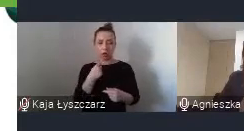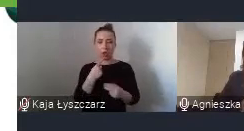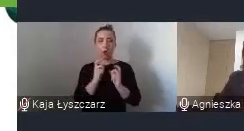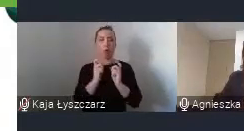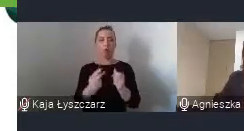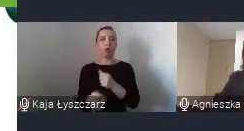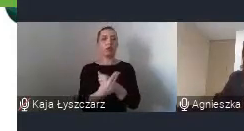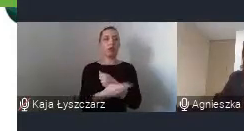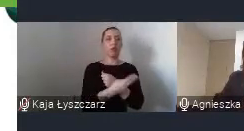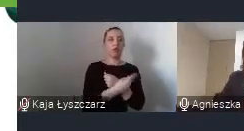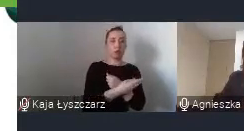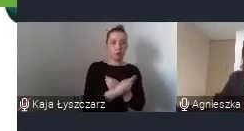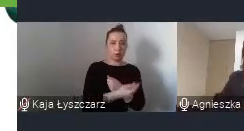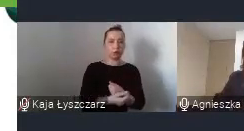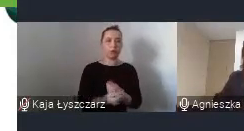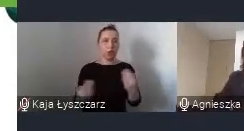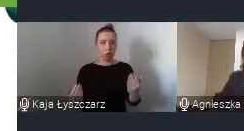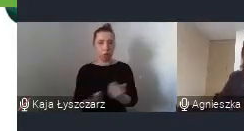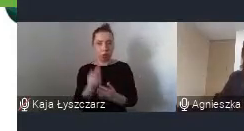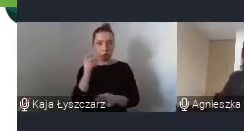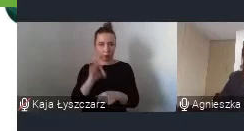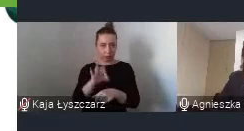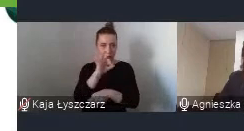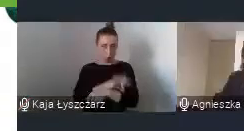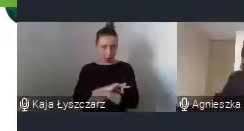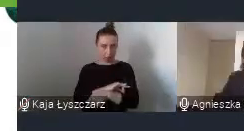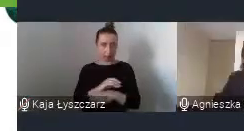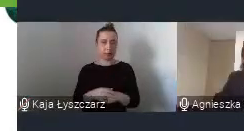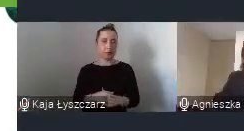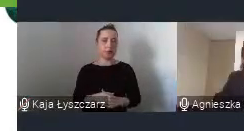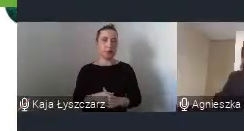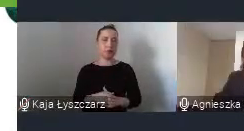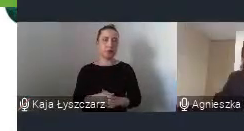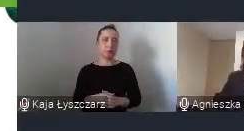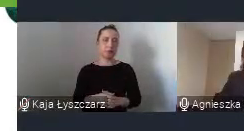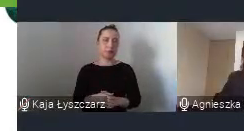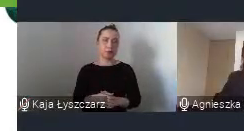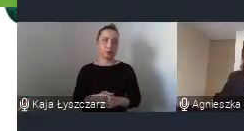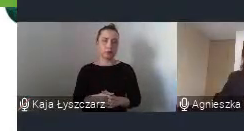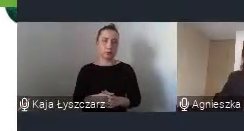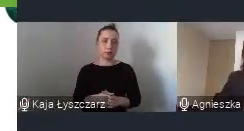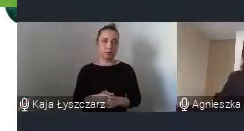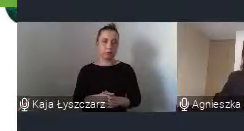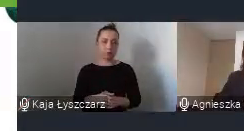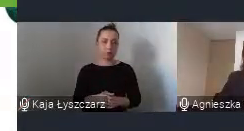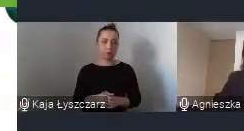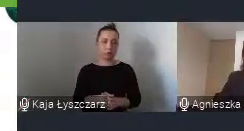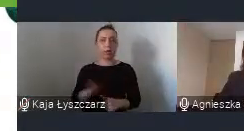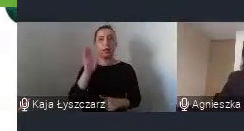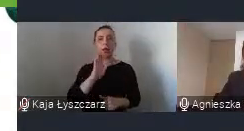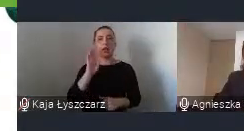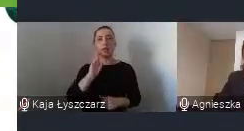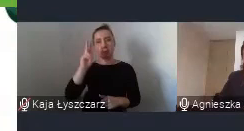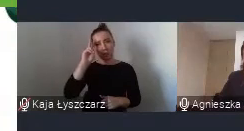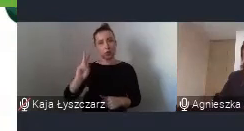instytucję zarządzającą właśnie tej nowej inicjatywy European Urban Initiative. Została nią ta sama